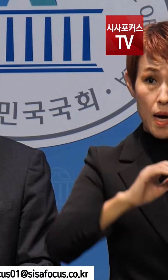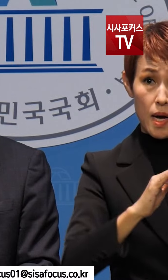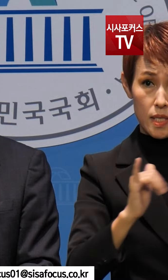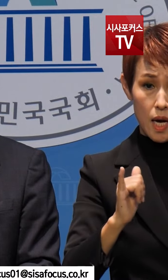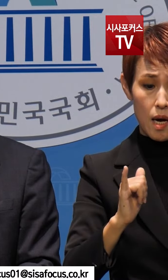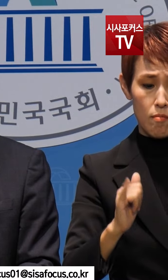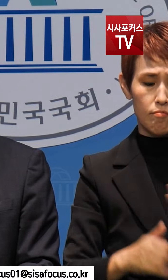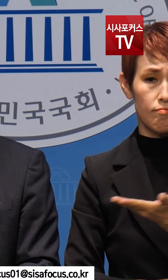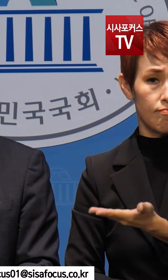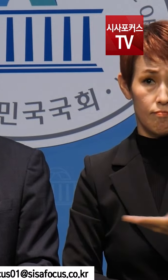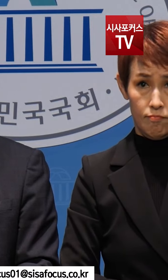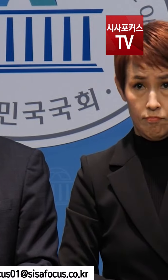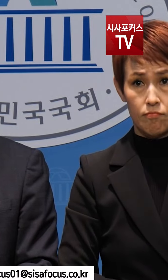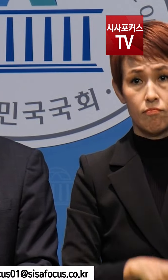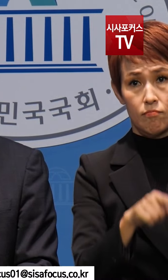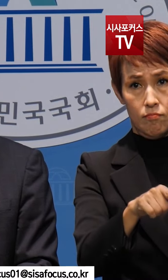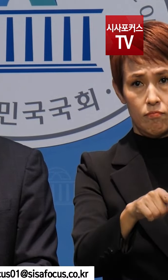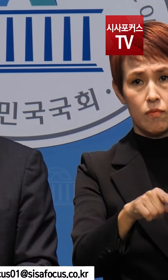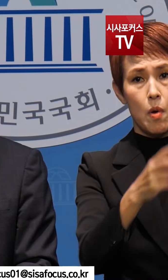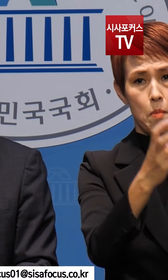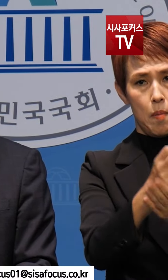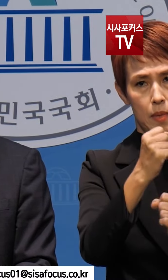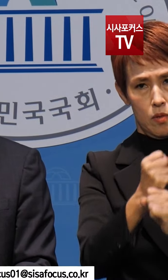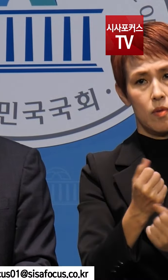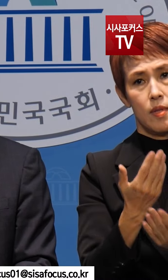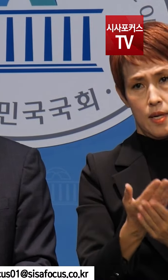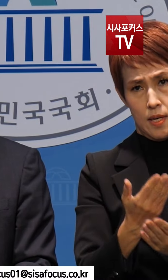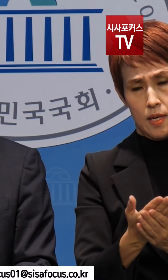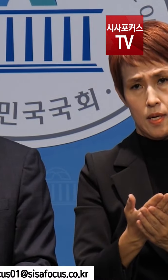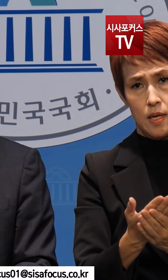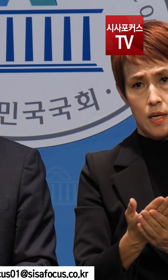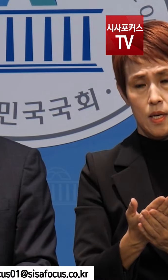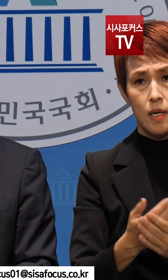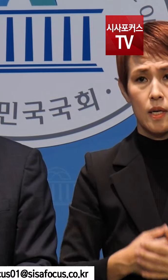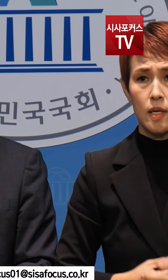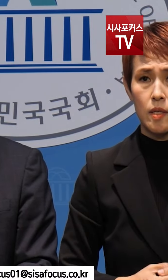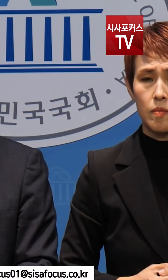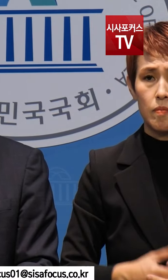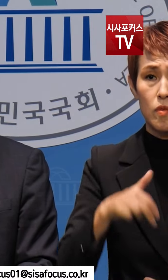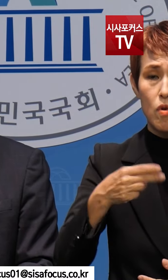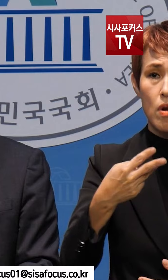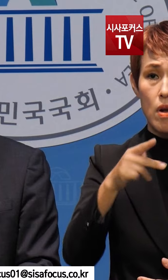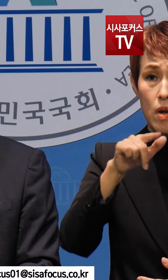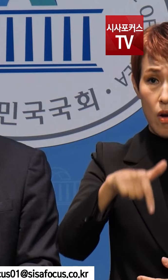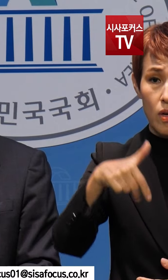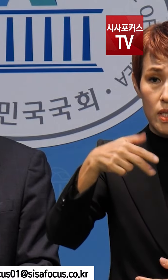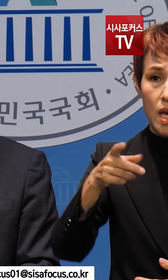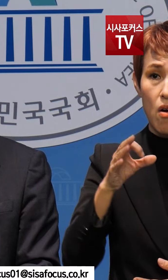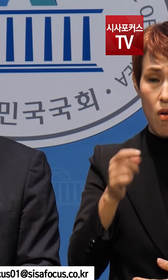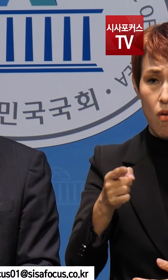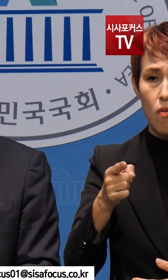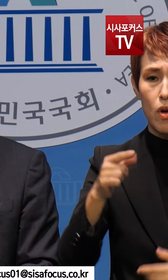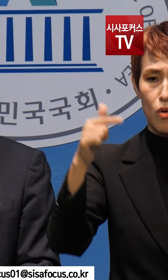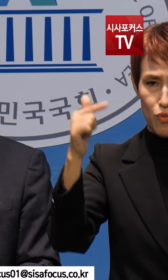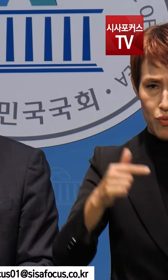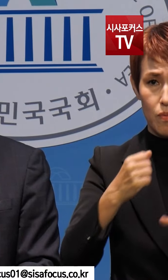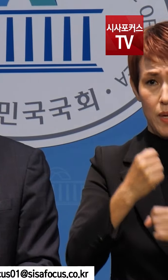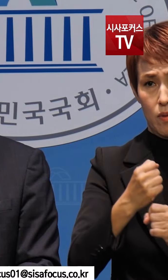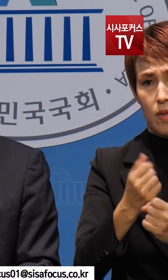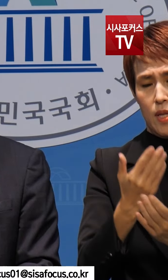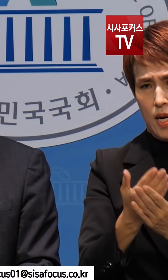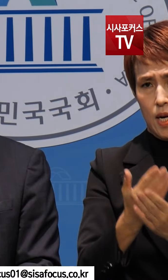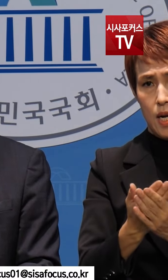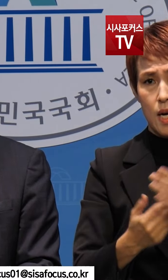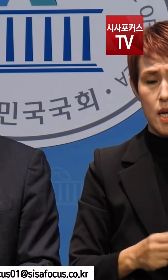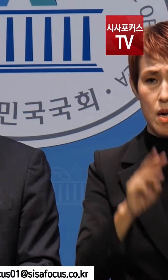개통 접속 우선 구매 의무화 법을 마련하고 출력제어 최소화 계통 포화 해소 대책과